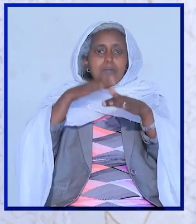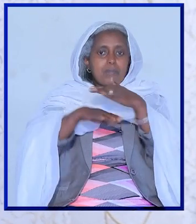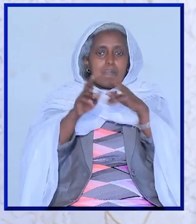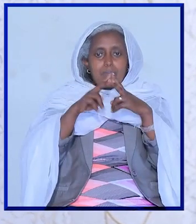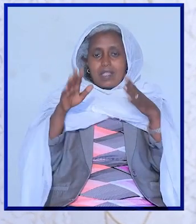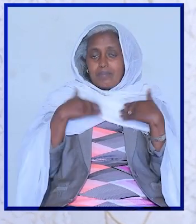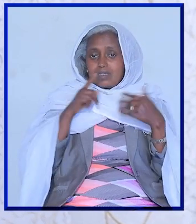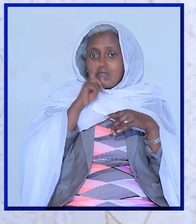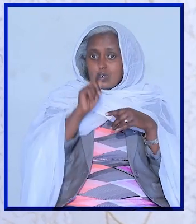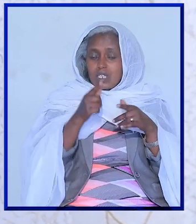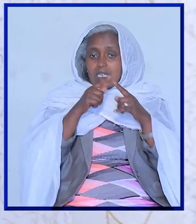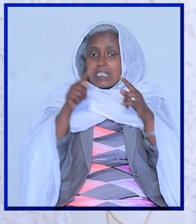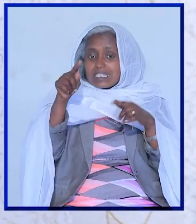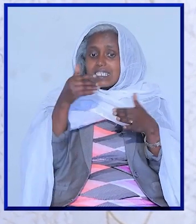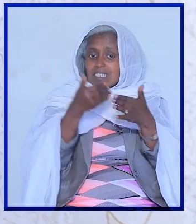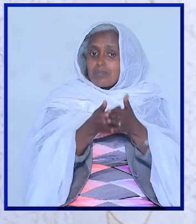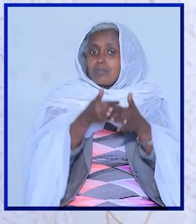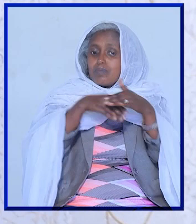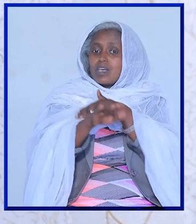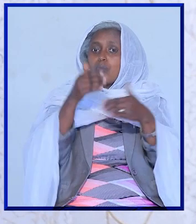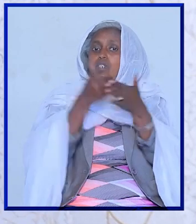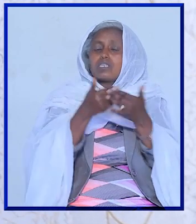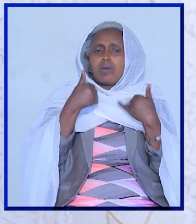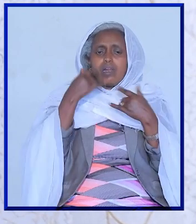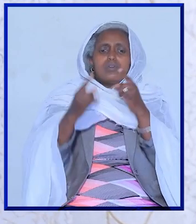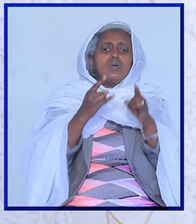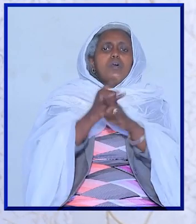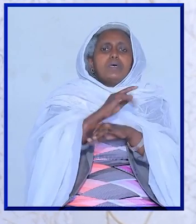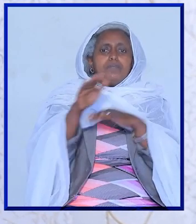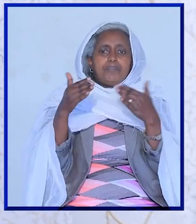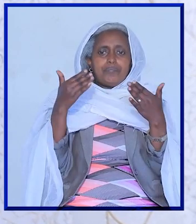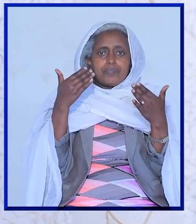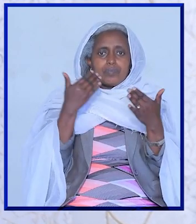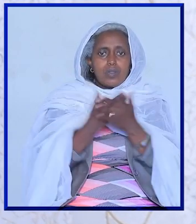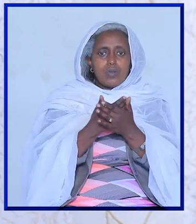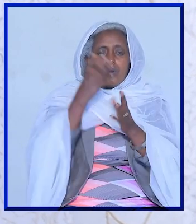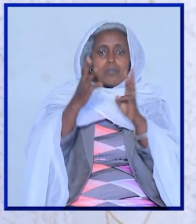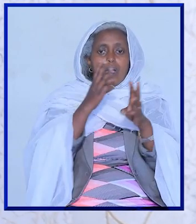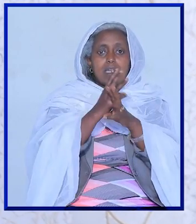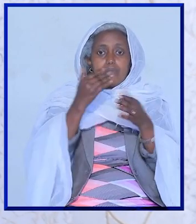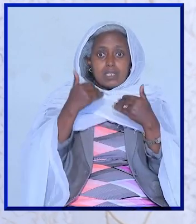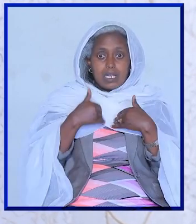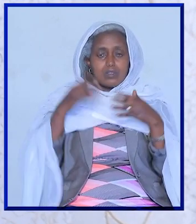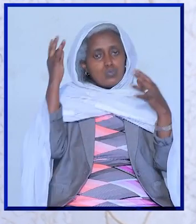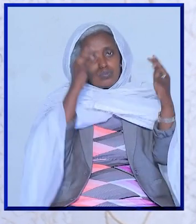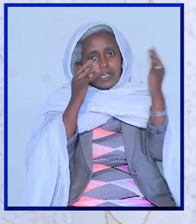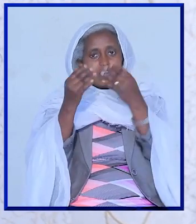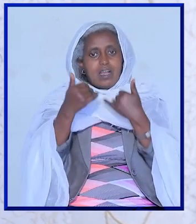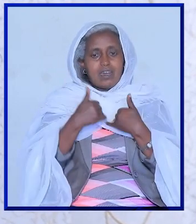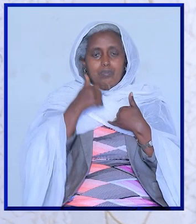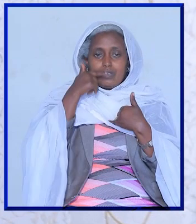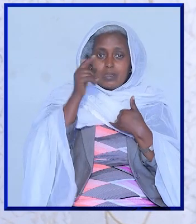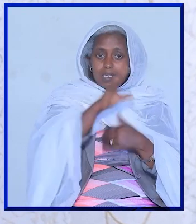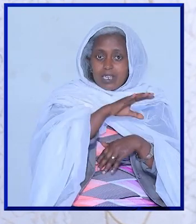ነን። ግን እዛ እስከሚገቡ ድረስ ባላቸው ዘመን ሁሉ በዓለም ሳላችሁ መከራ አለባችሁ